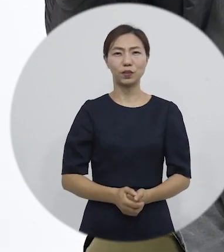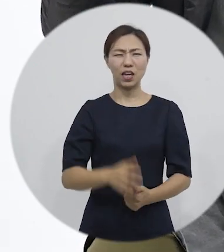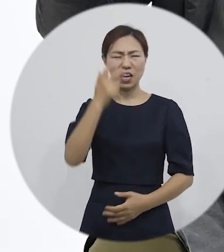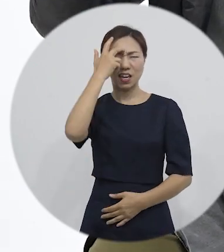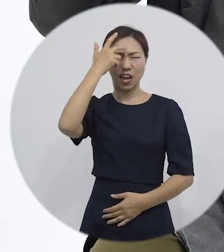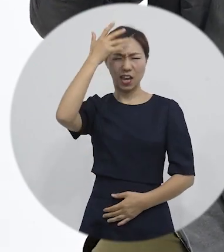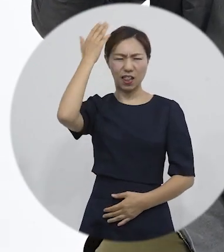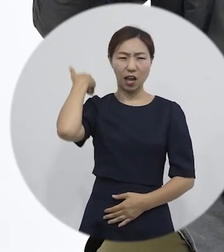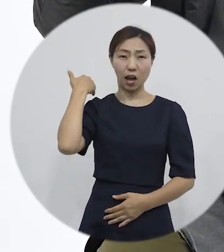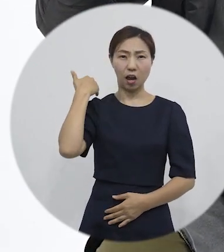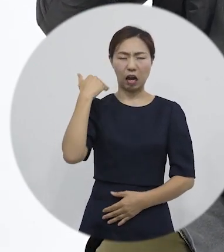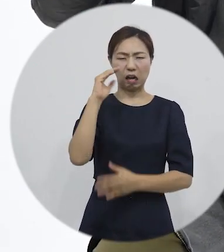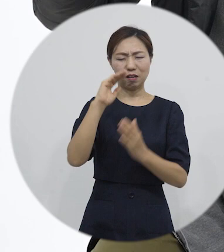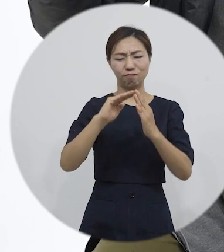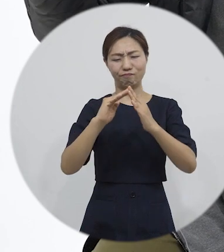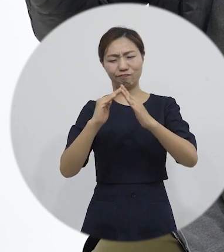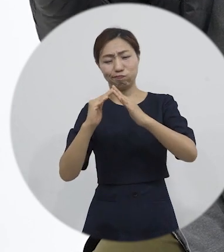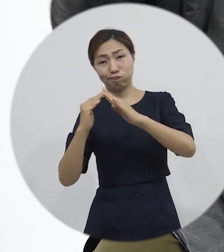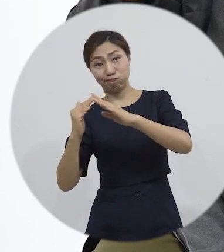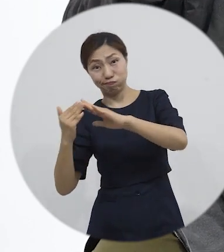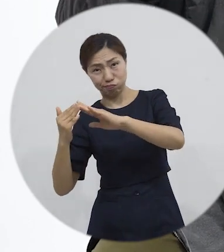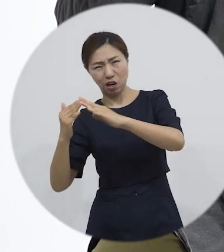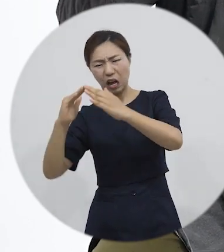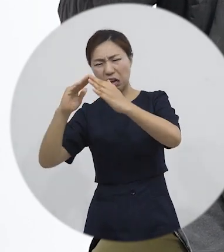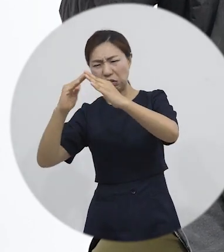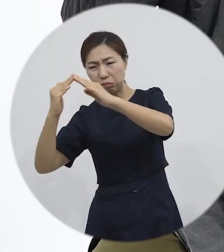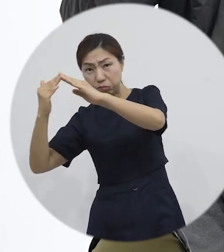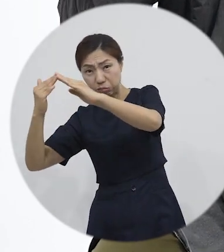아주 노후화되어 있는 주거지에